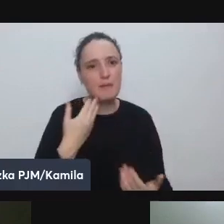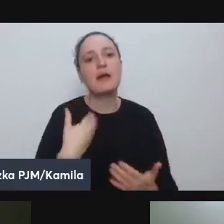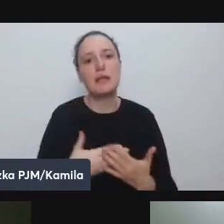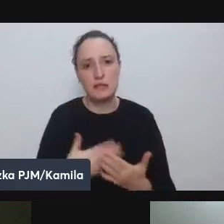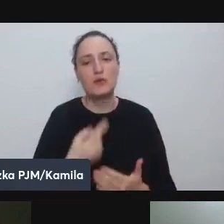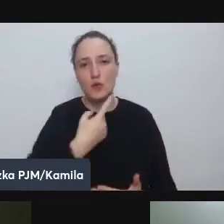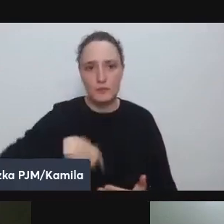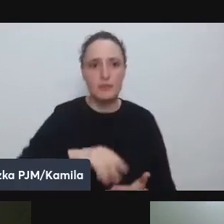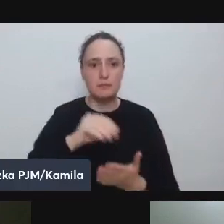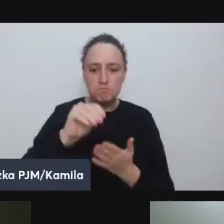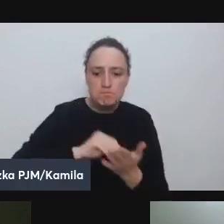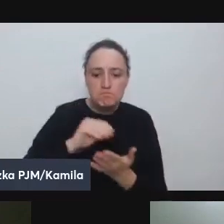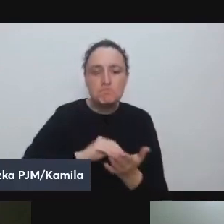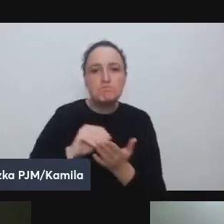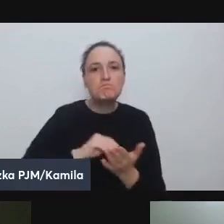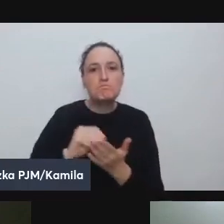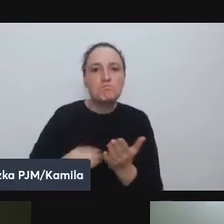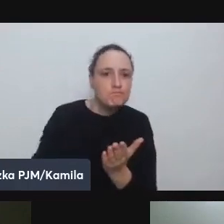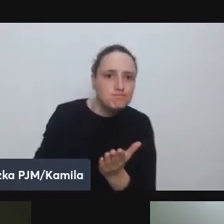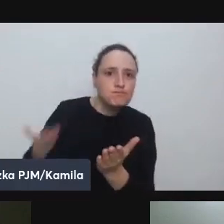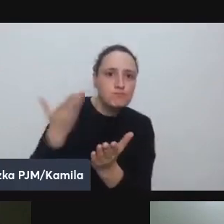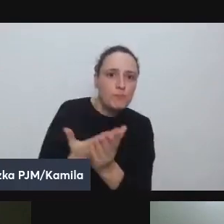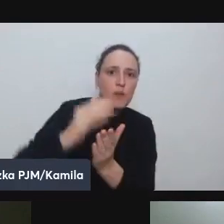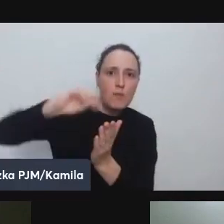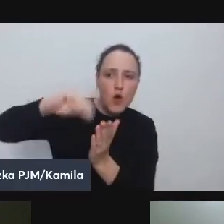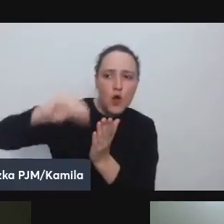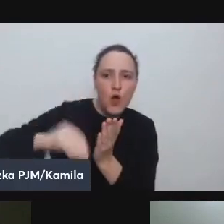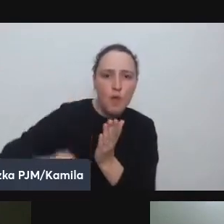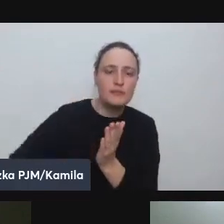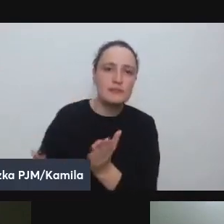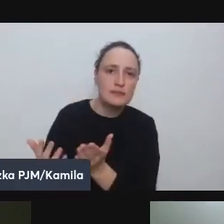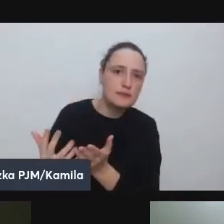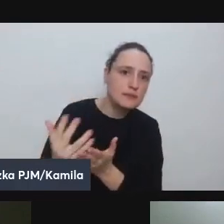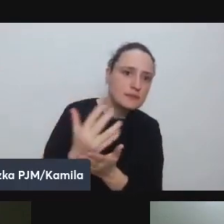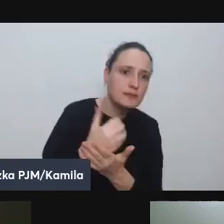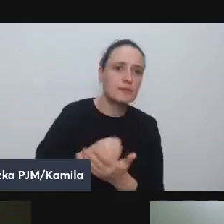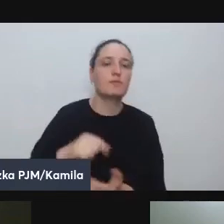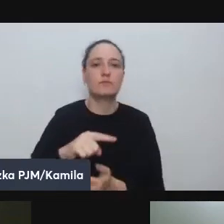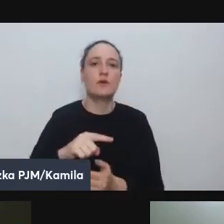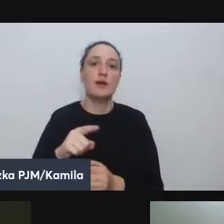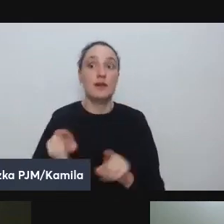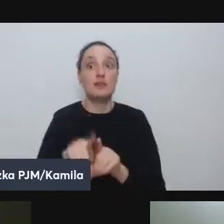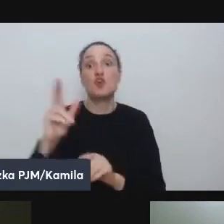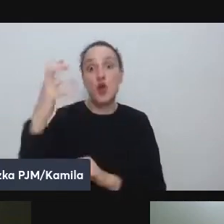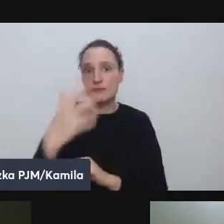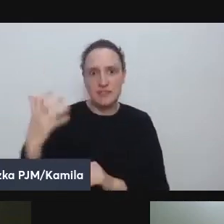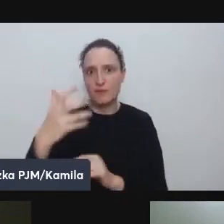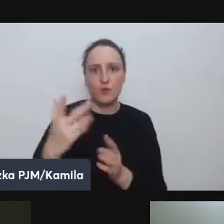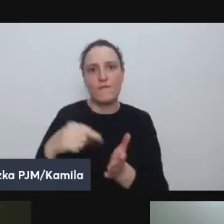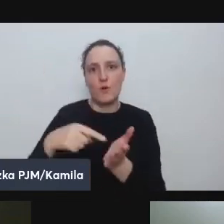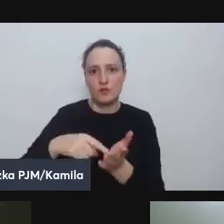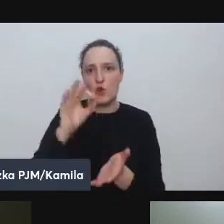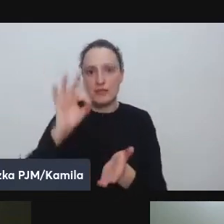też stworzyć petycję, żeby dostać też taki oddźwięk od osób obserwujących i dowiedzieć